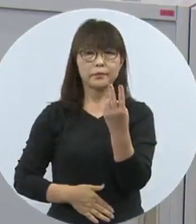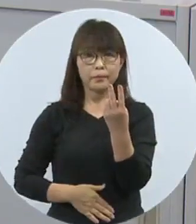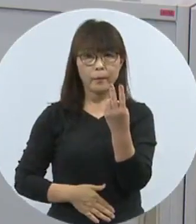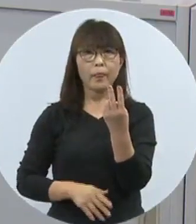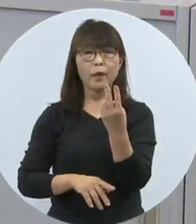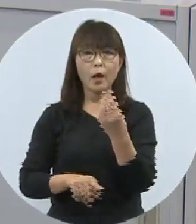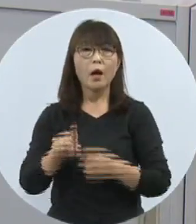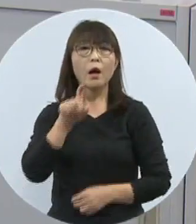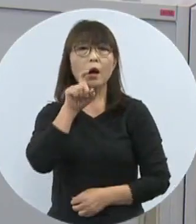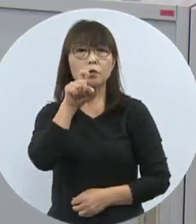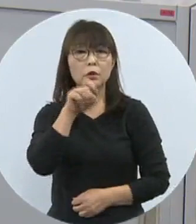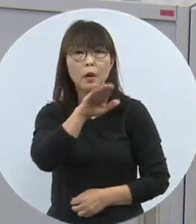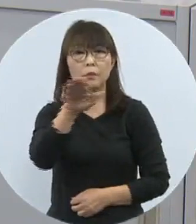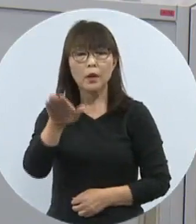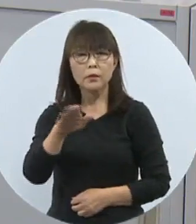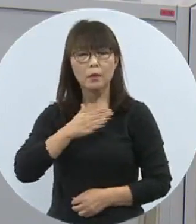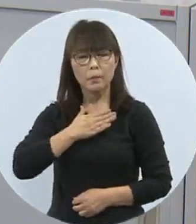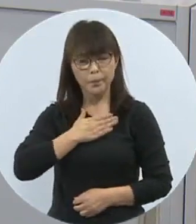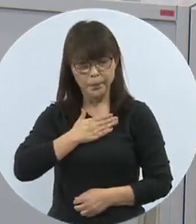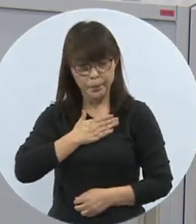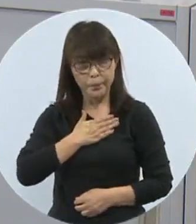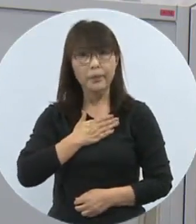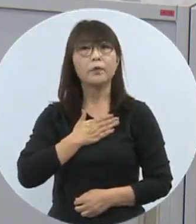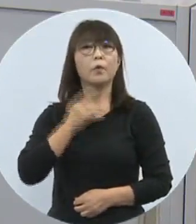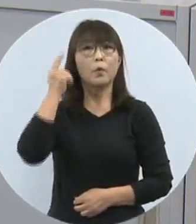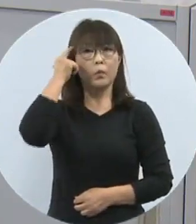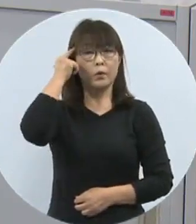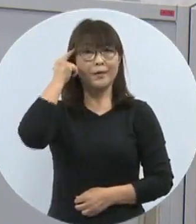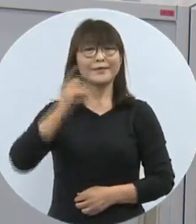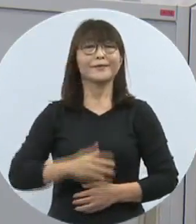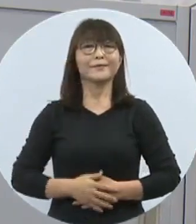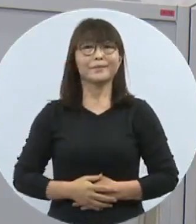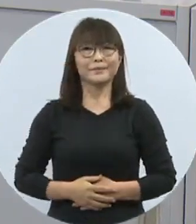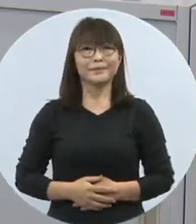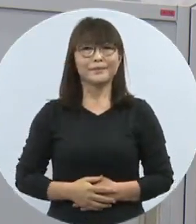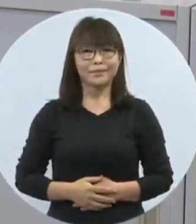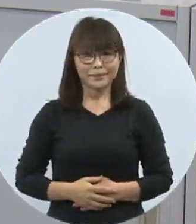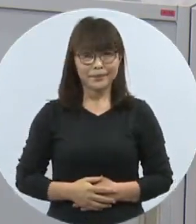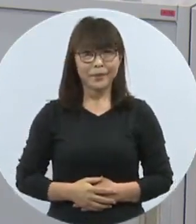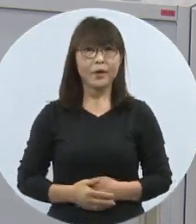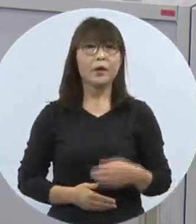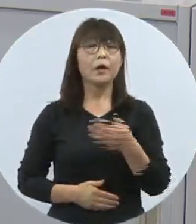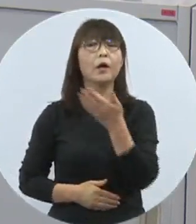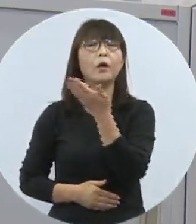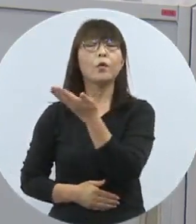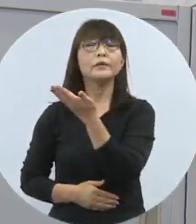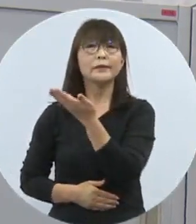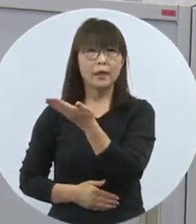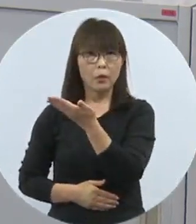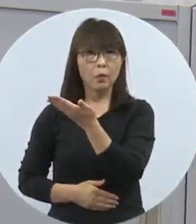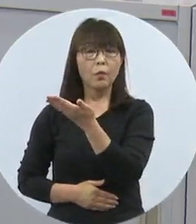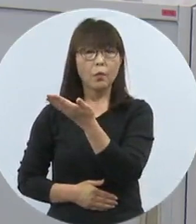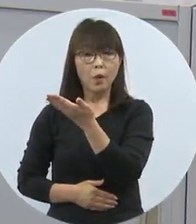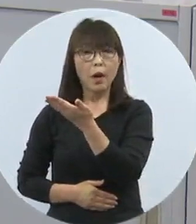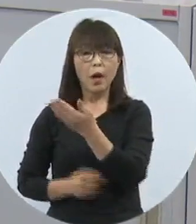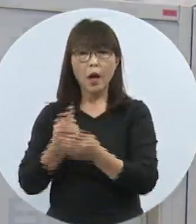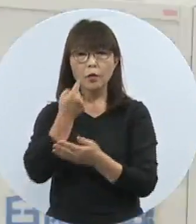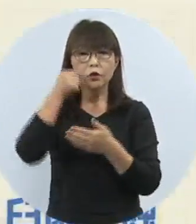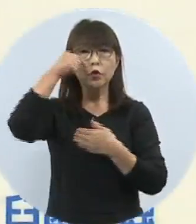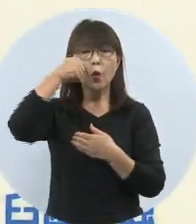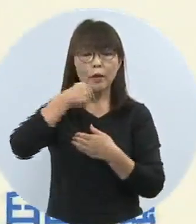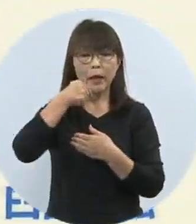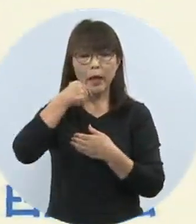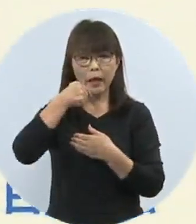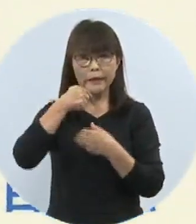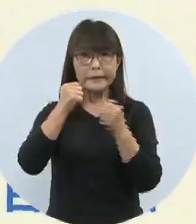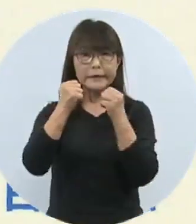は皆さんももうよくご存知だとは思うんですけれども、はい、こちらはあの虫歯、まあ、口の中にこう住